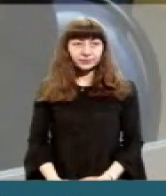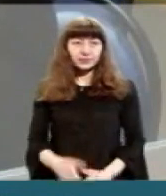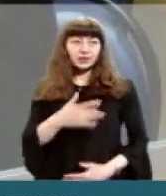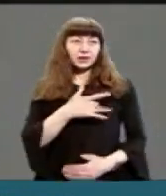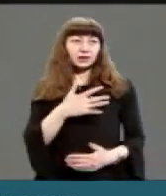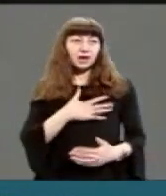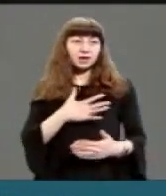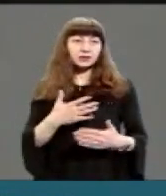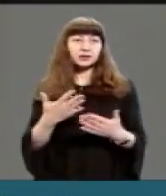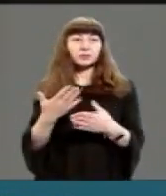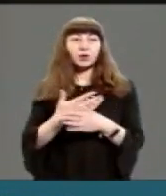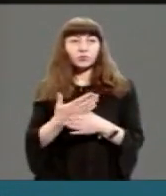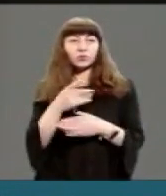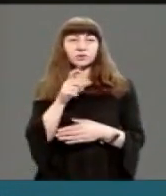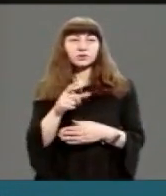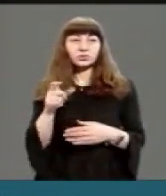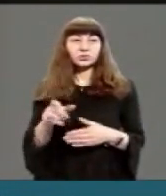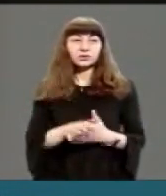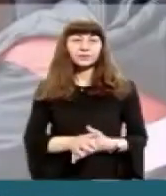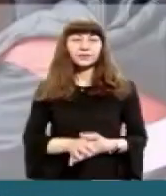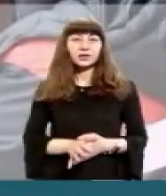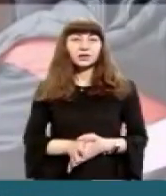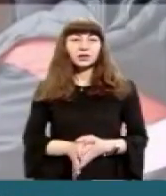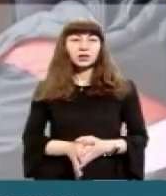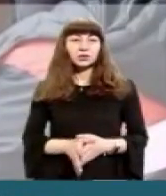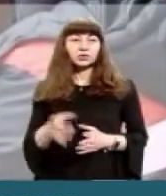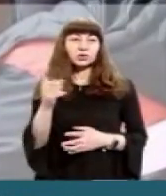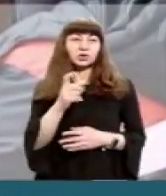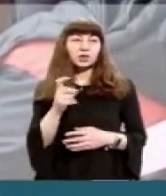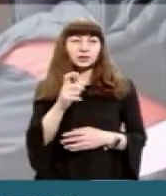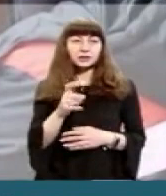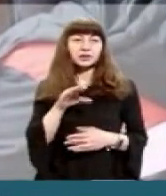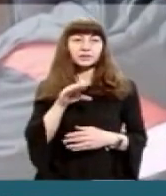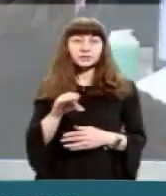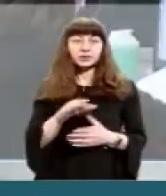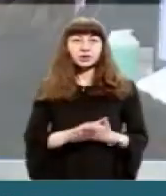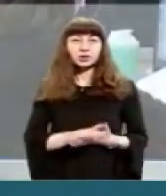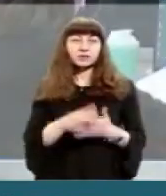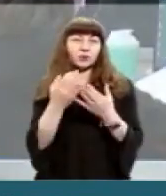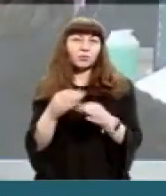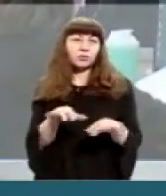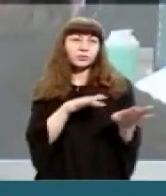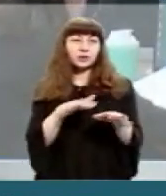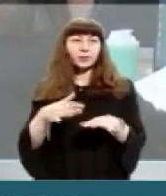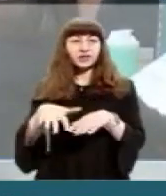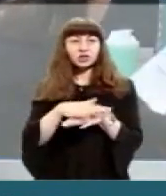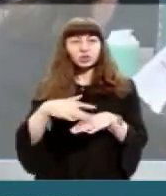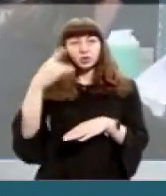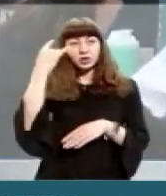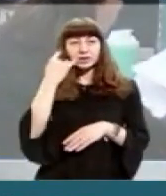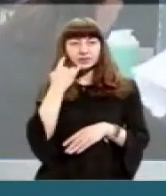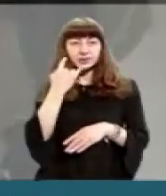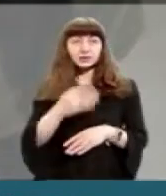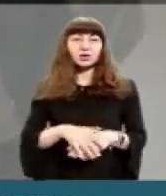көлік иелеріне Қазақстан аумағында кедергісіз жүруге мүмкіндік береді. Азаматтар есептегі жеңіл автокөліктер шағын орта сыйымды